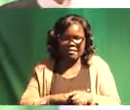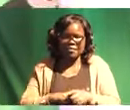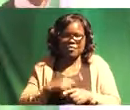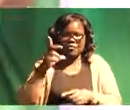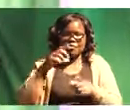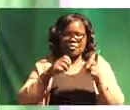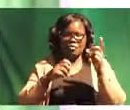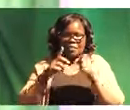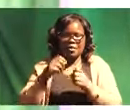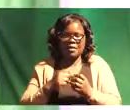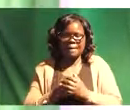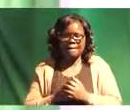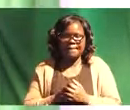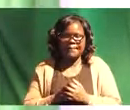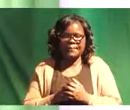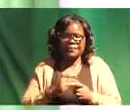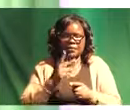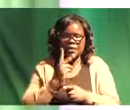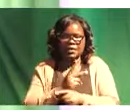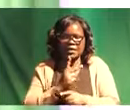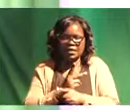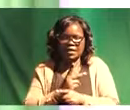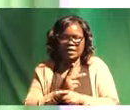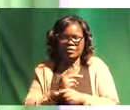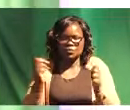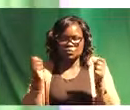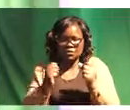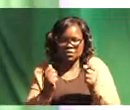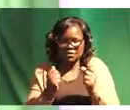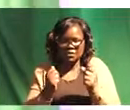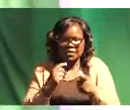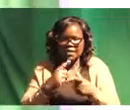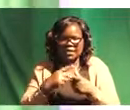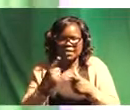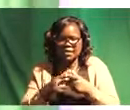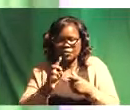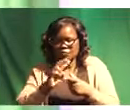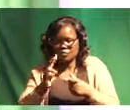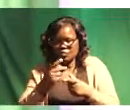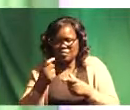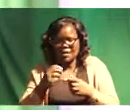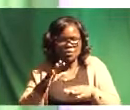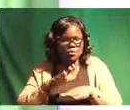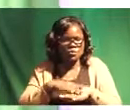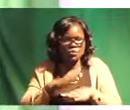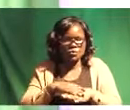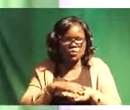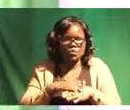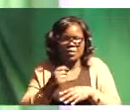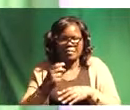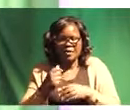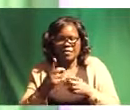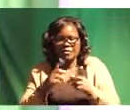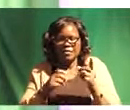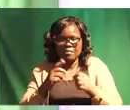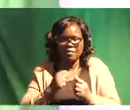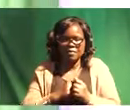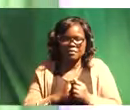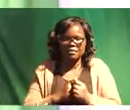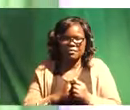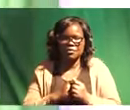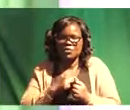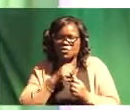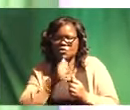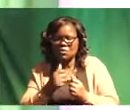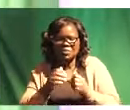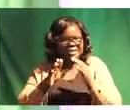wakikamua maziwa yao iwekwe kwa chila, alafu tutafute bei mzuri. Bei ya maziwa